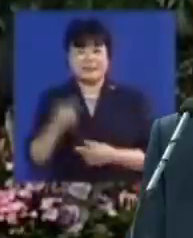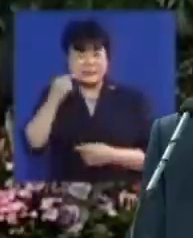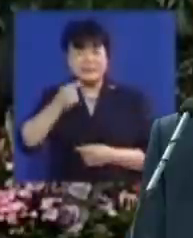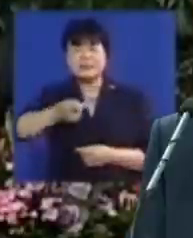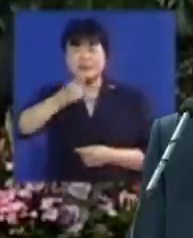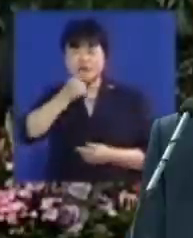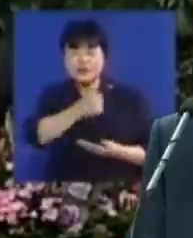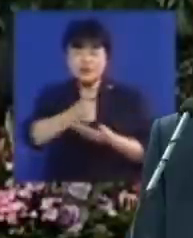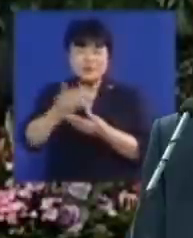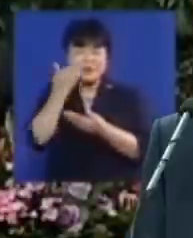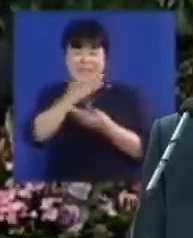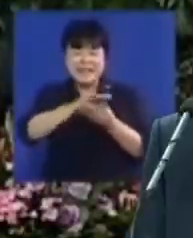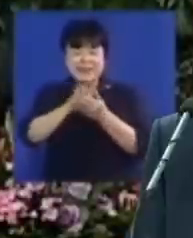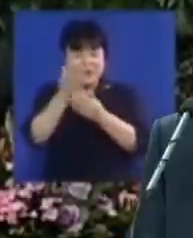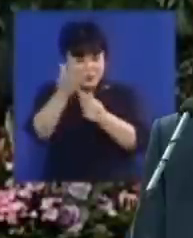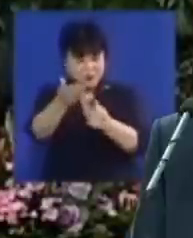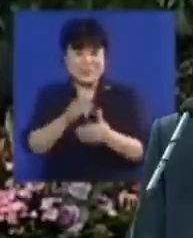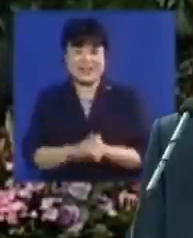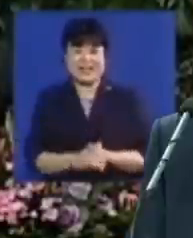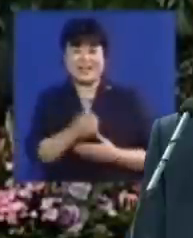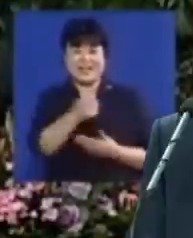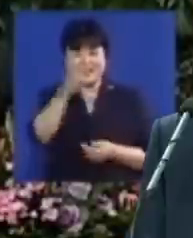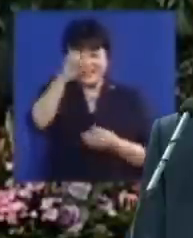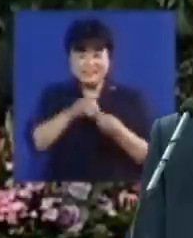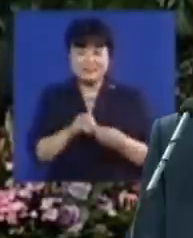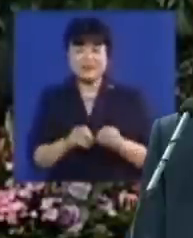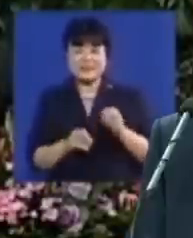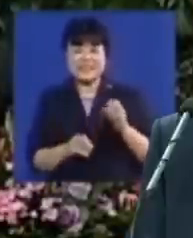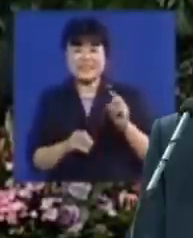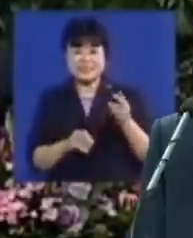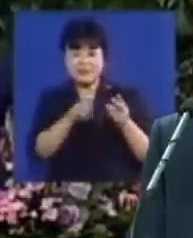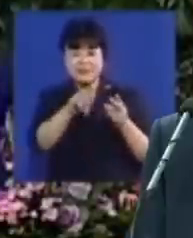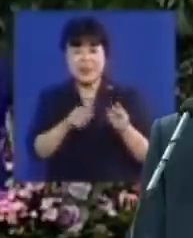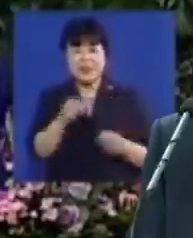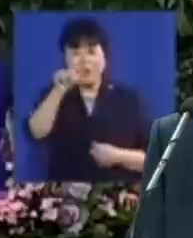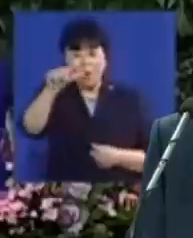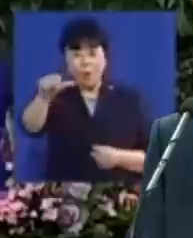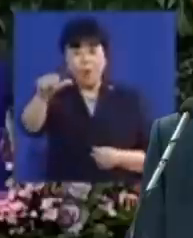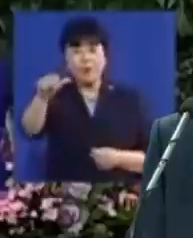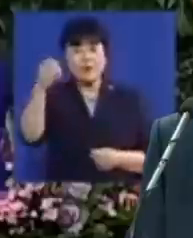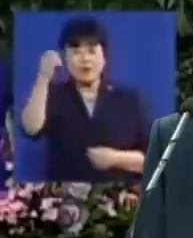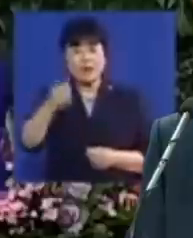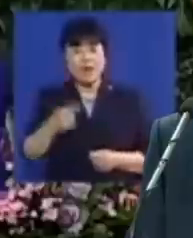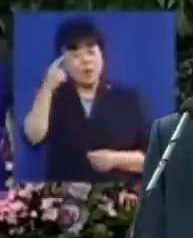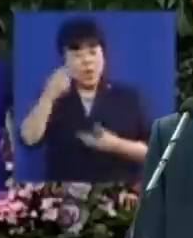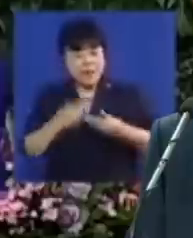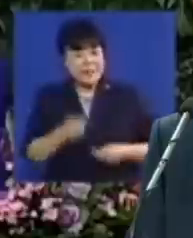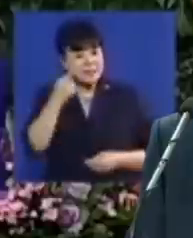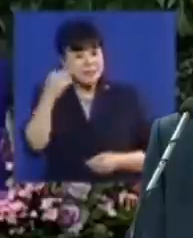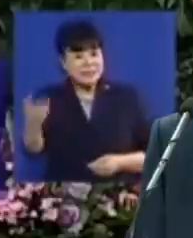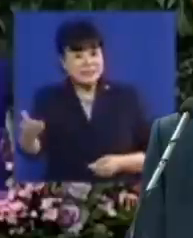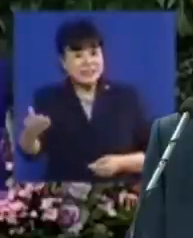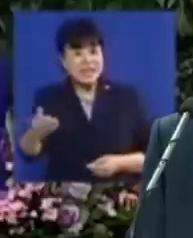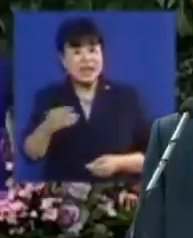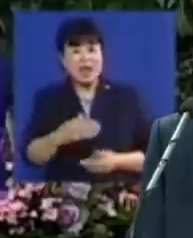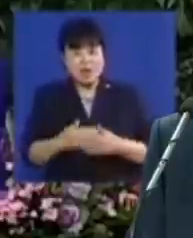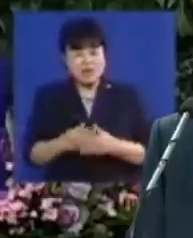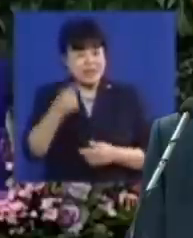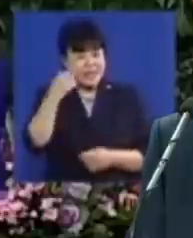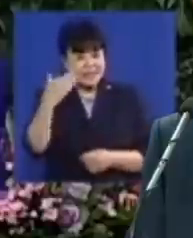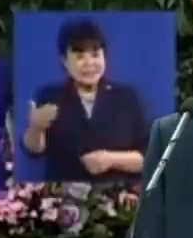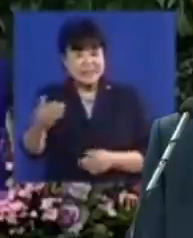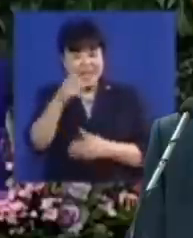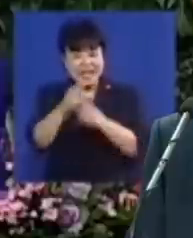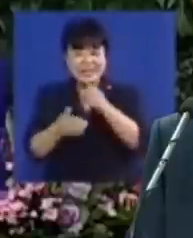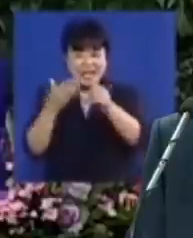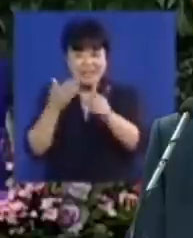쓴물을 주님은 달게 해주는 것입니다. 시편 42편 5절에 보면 내 영혼아 내가 어찌하여 낙심하며 어찌하여 내 속에서 불안해하는가.